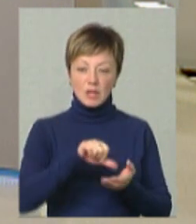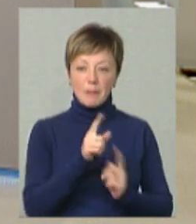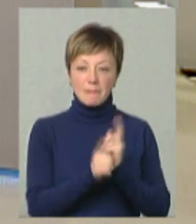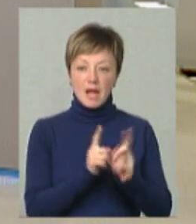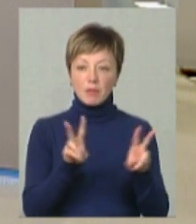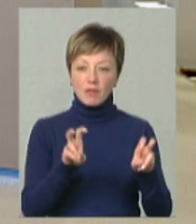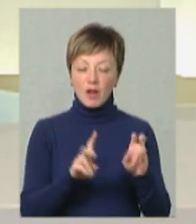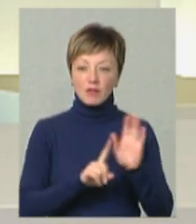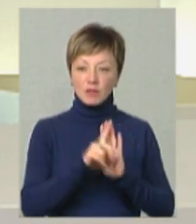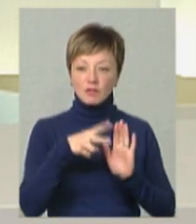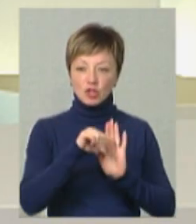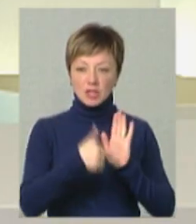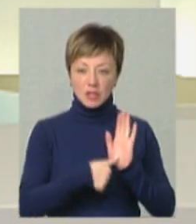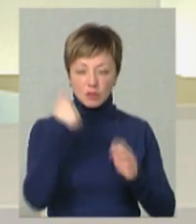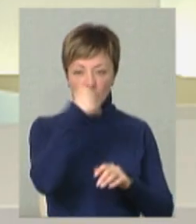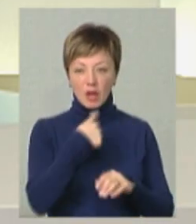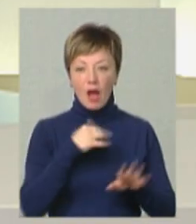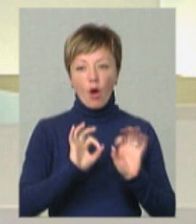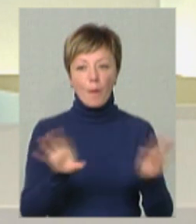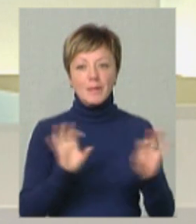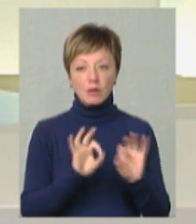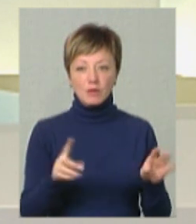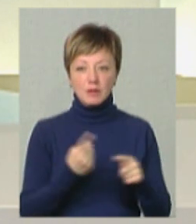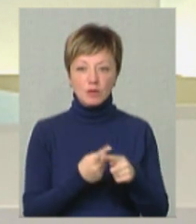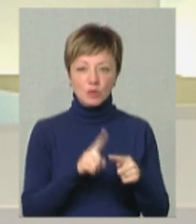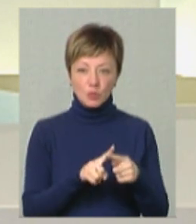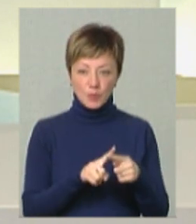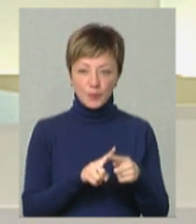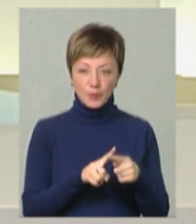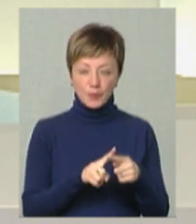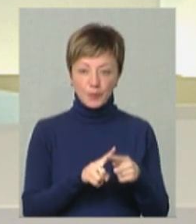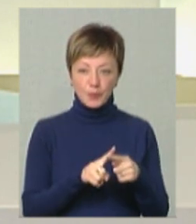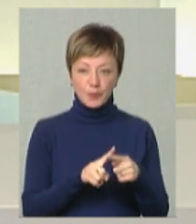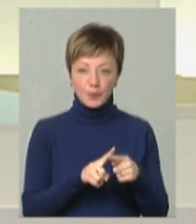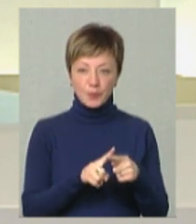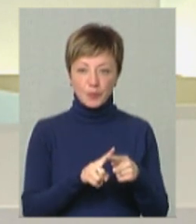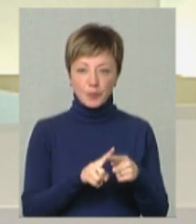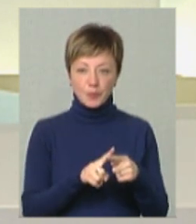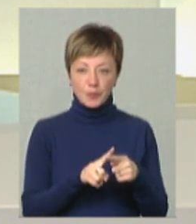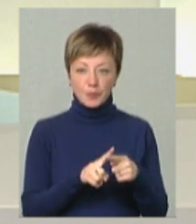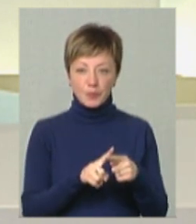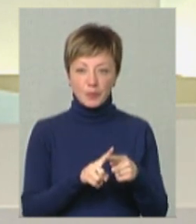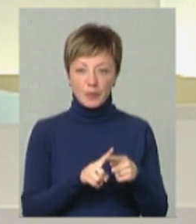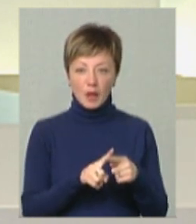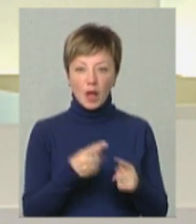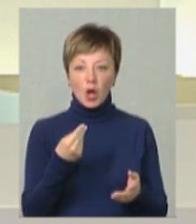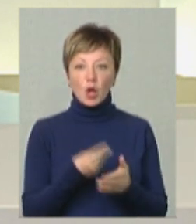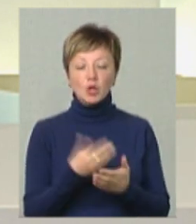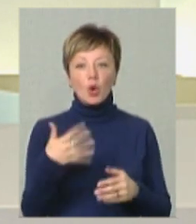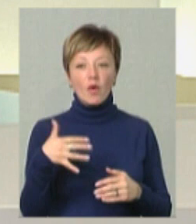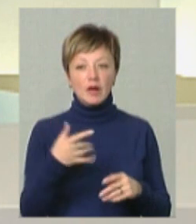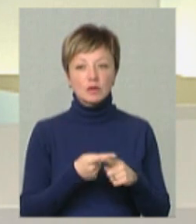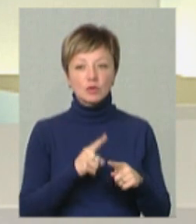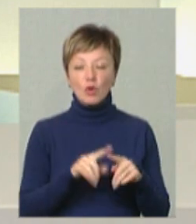то мені досить часто доводилося коментувати цю таку тезу про дороговартісність